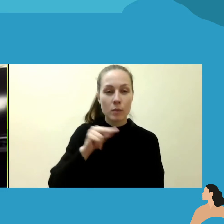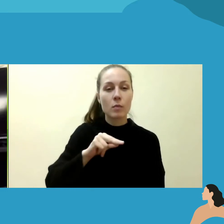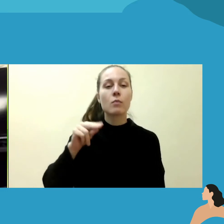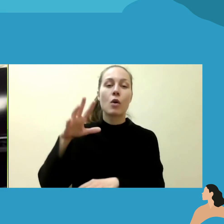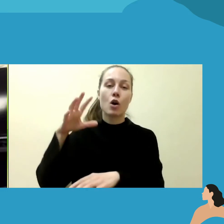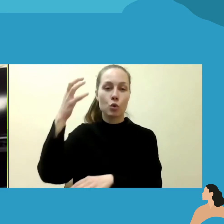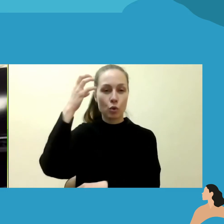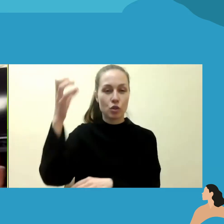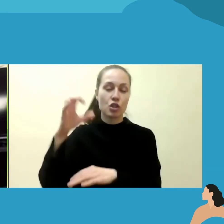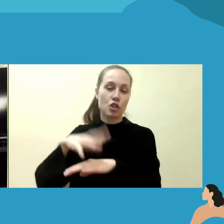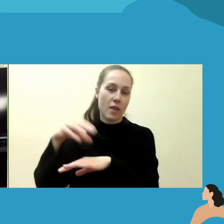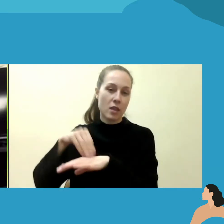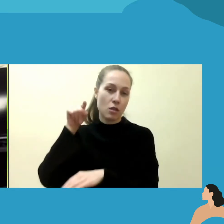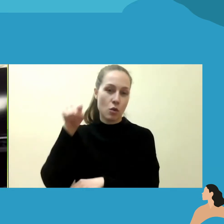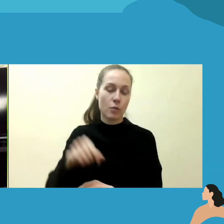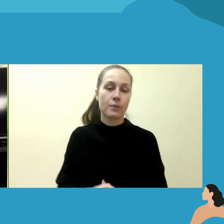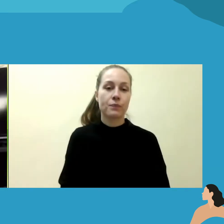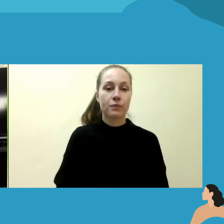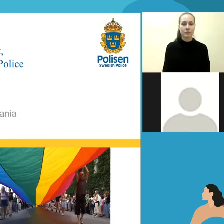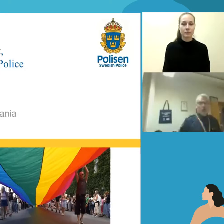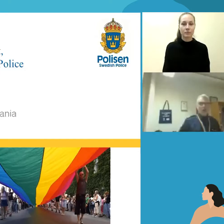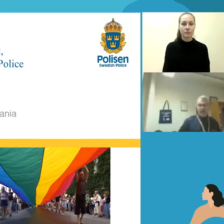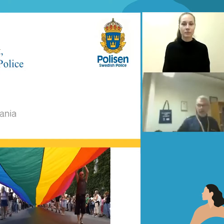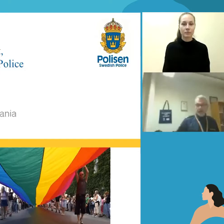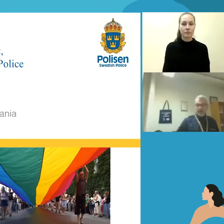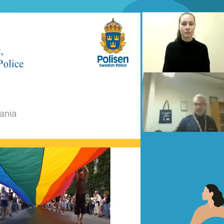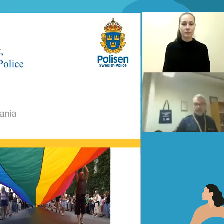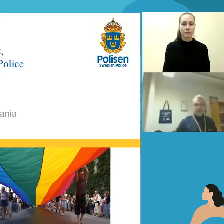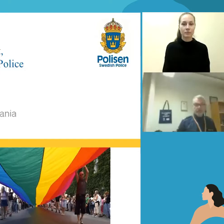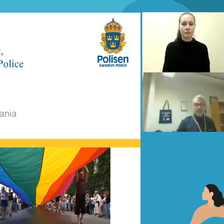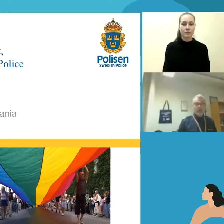Tai, ponė Stentonai, prašau, etirizijos. Ok,